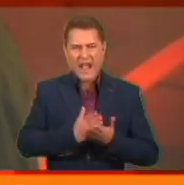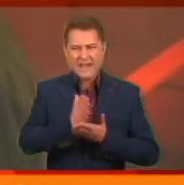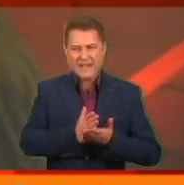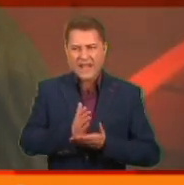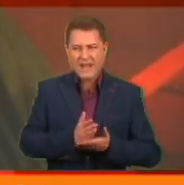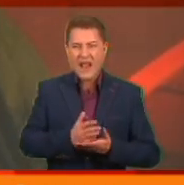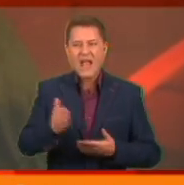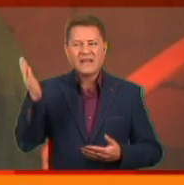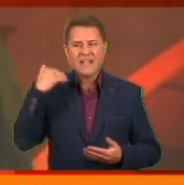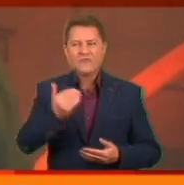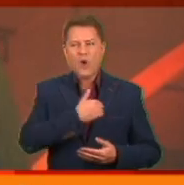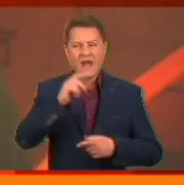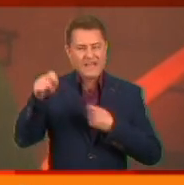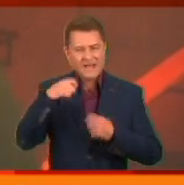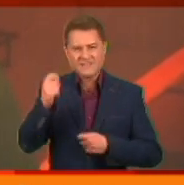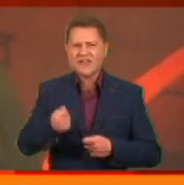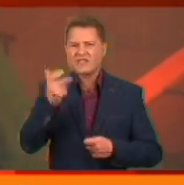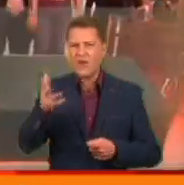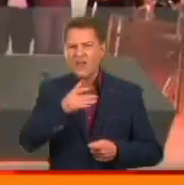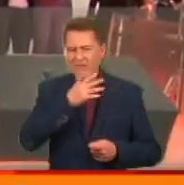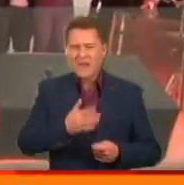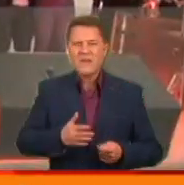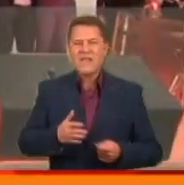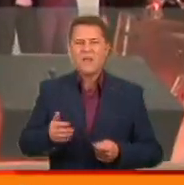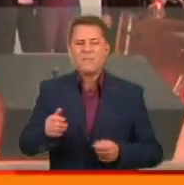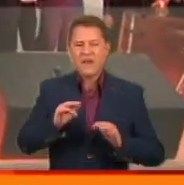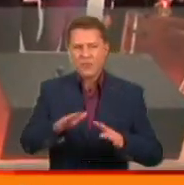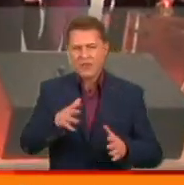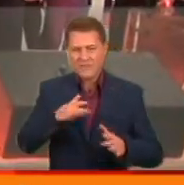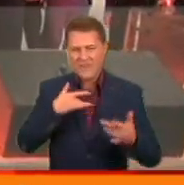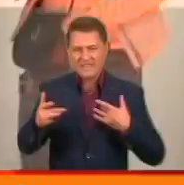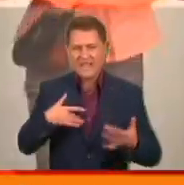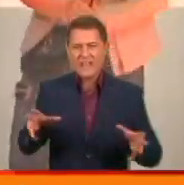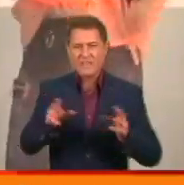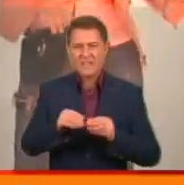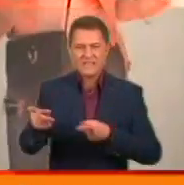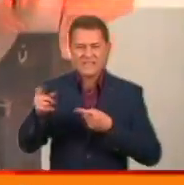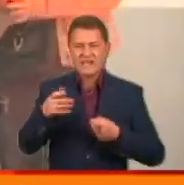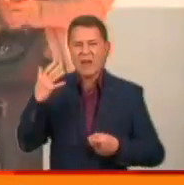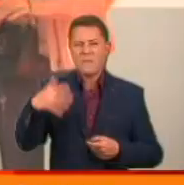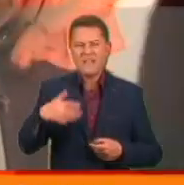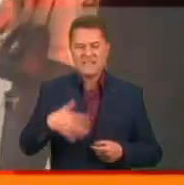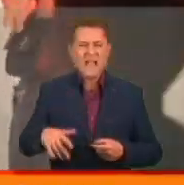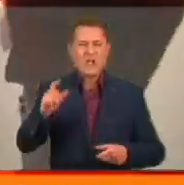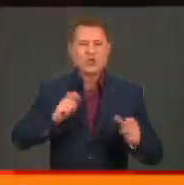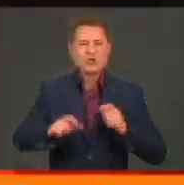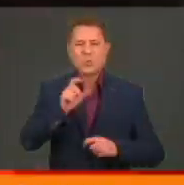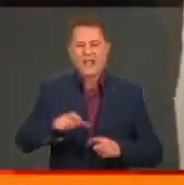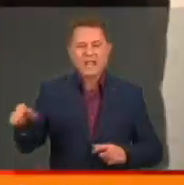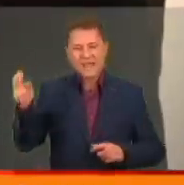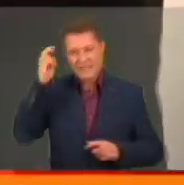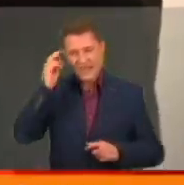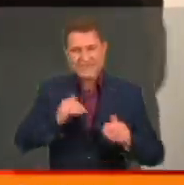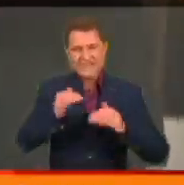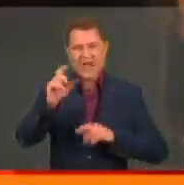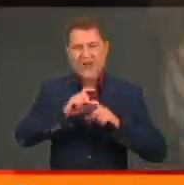знятися. Звісно, дуже круто. Ми стільки часу проводимо на сцені в місті. А ще до знімання залучили зо 5 десятків студентів київських вишів. Багато хто із